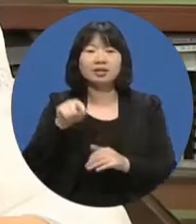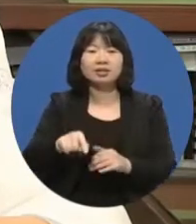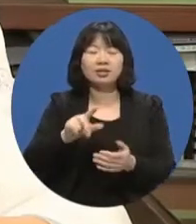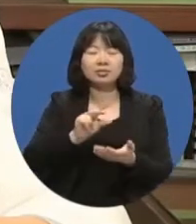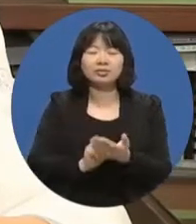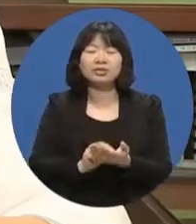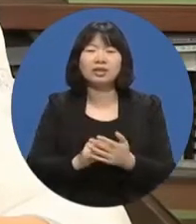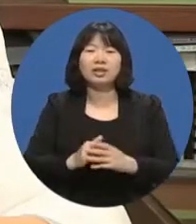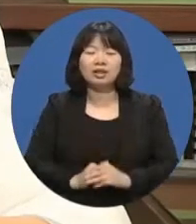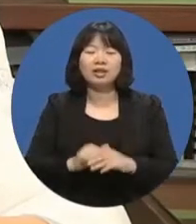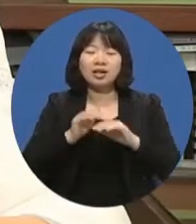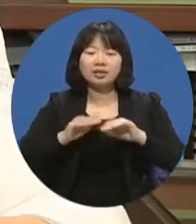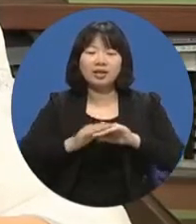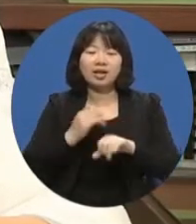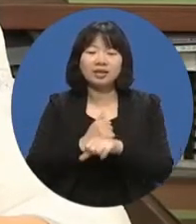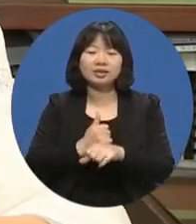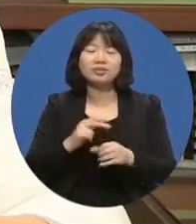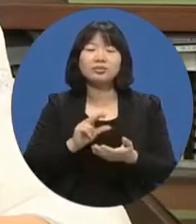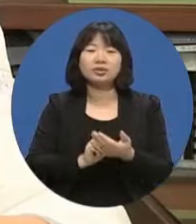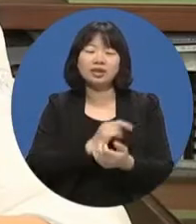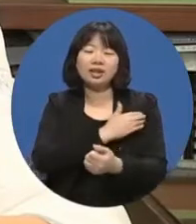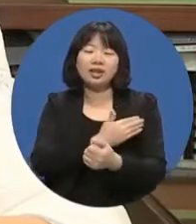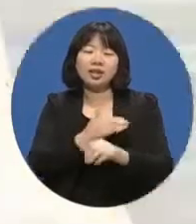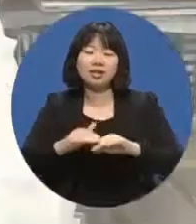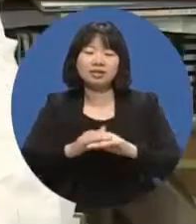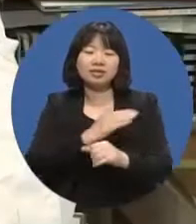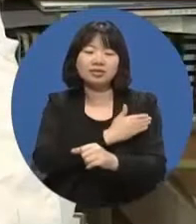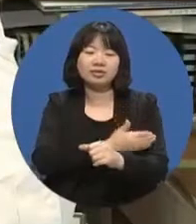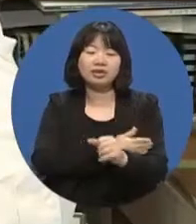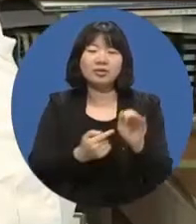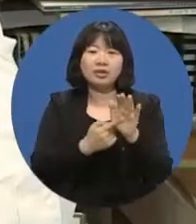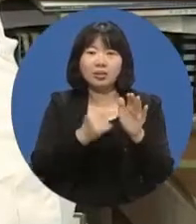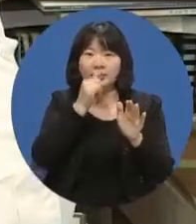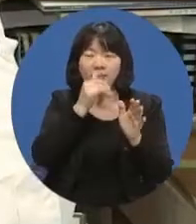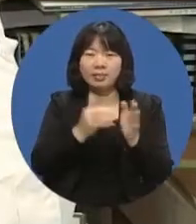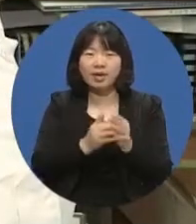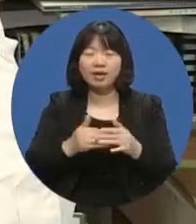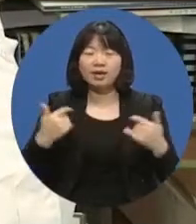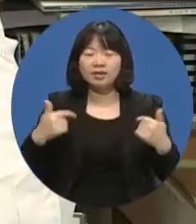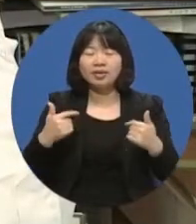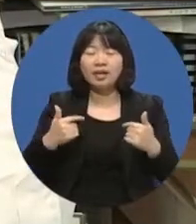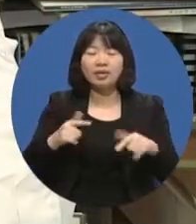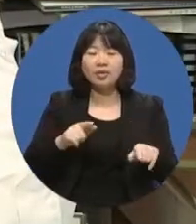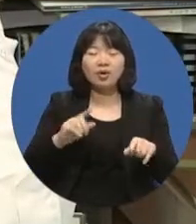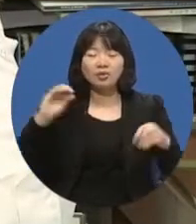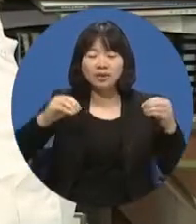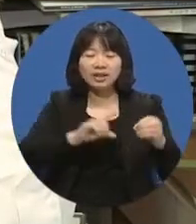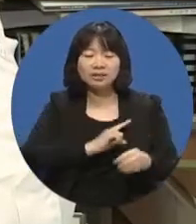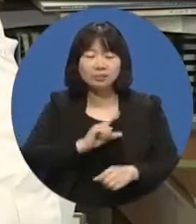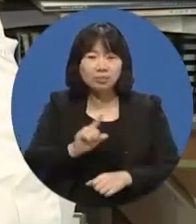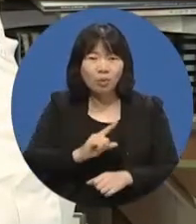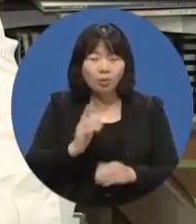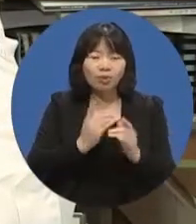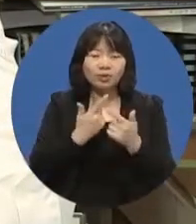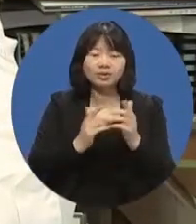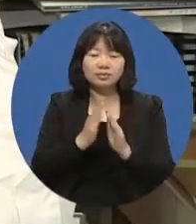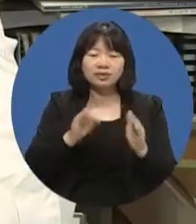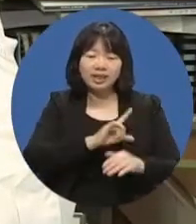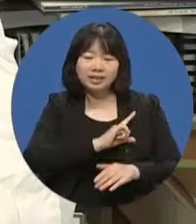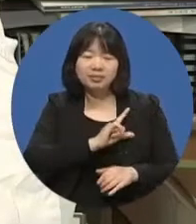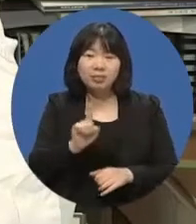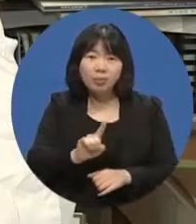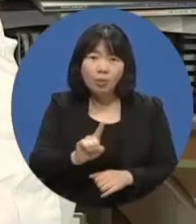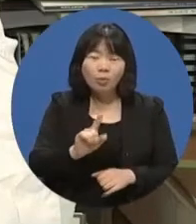이런 문제들을 해결하는 문제 해결력이 생길 수 있고요. 그게 이 동물의 이름은 뭐고 또 식물의 이름은 뭐고